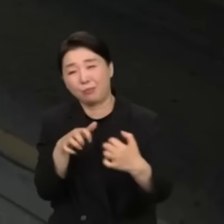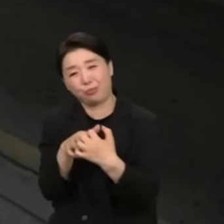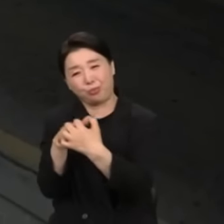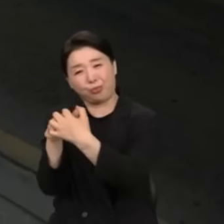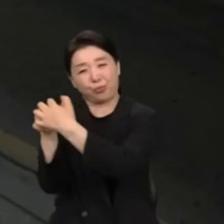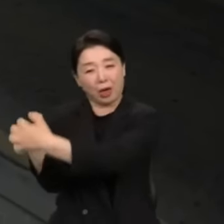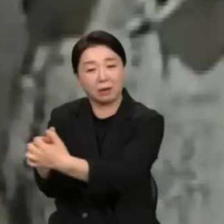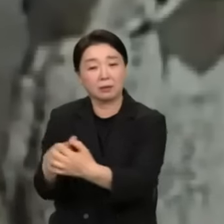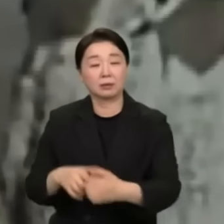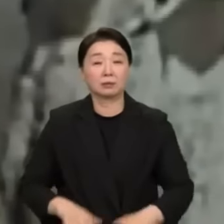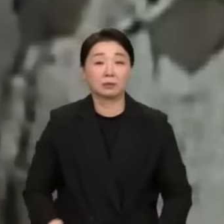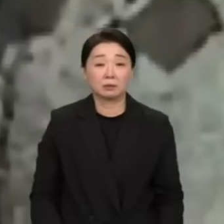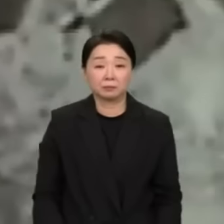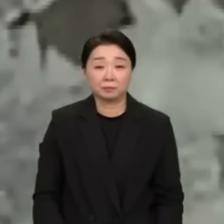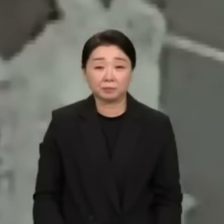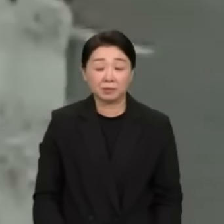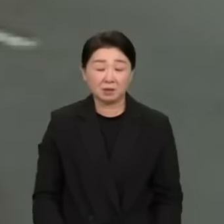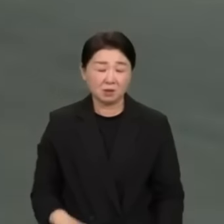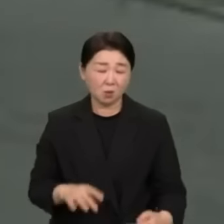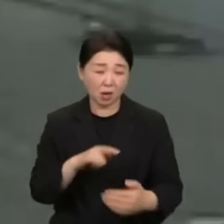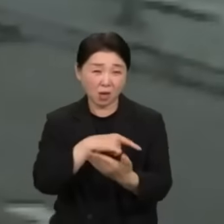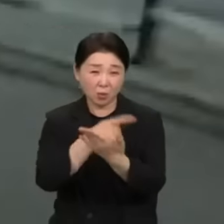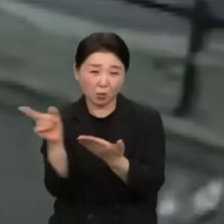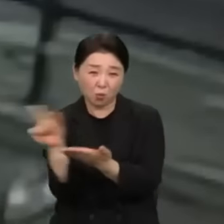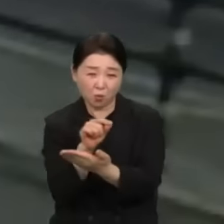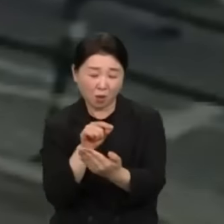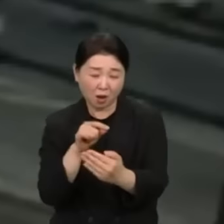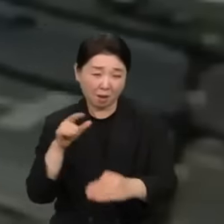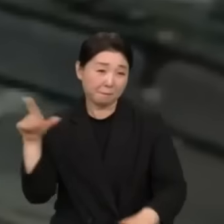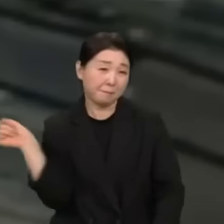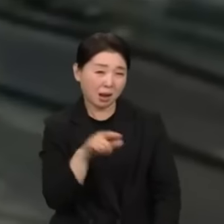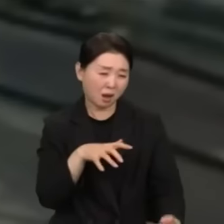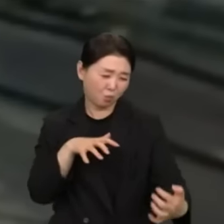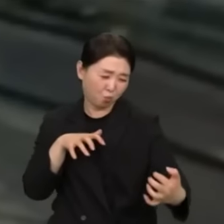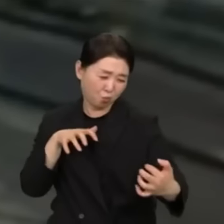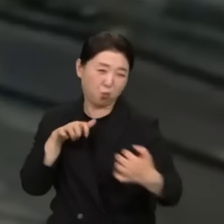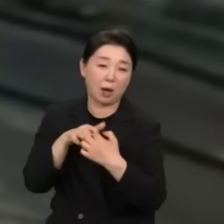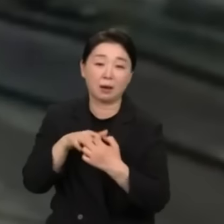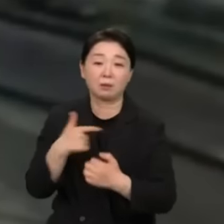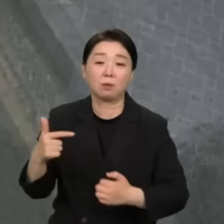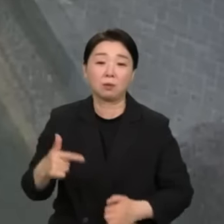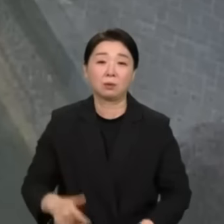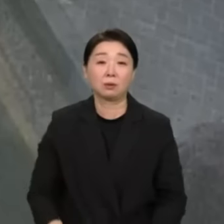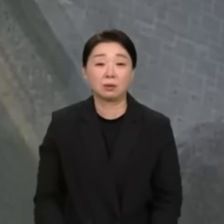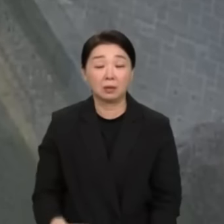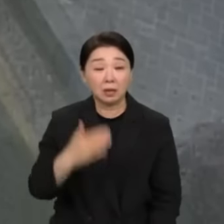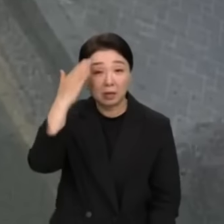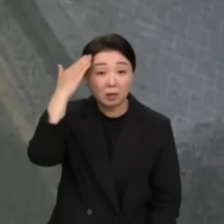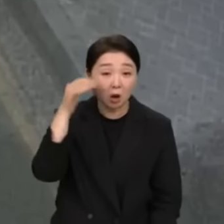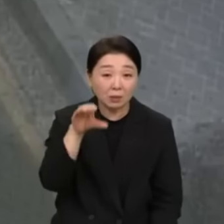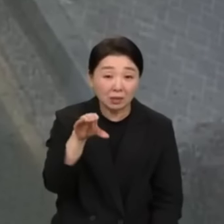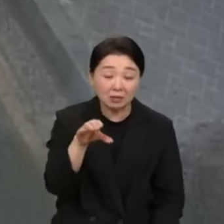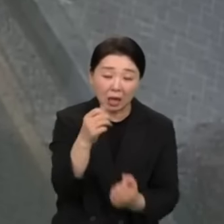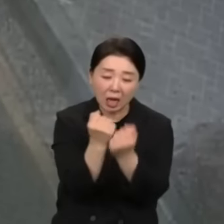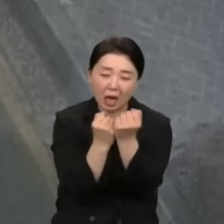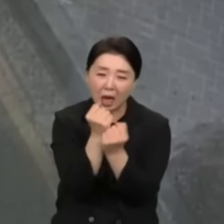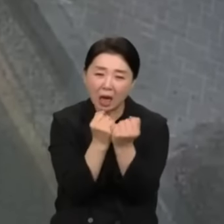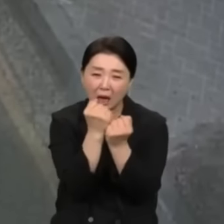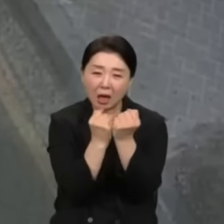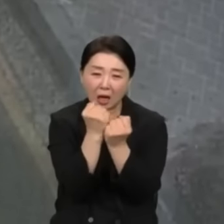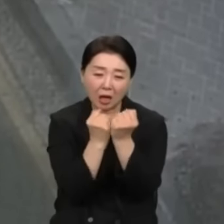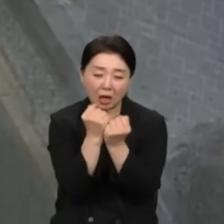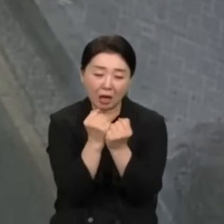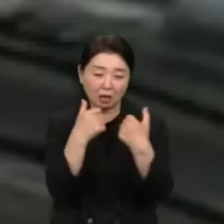밀려갔습니다. 달려온 속도가 워낙 빨라 충격도 그만큼 컸습니다. 검은색 차량은 엔진이 부서져